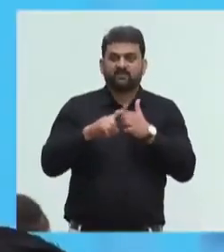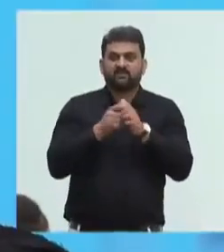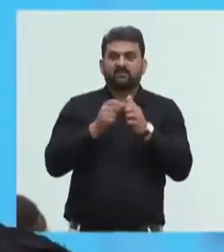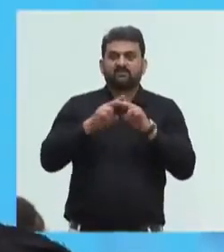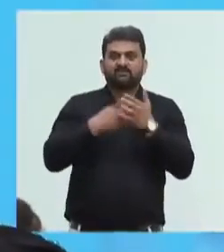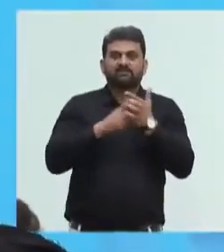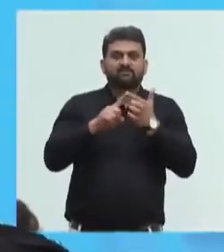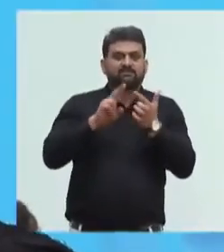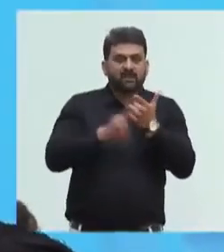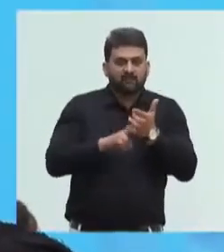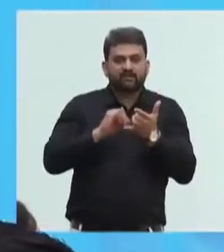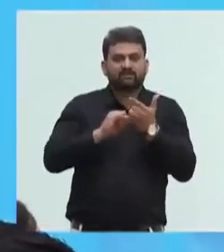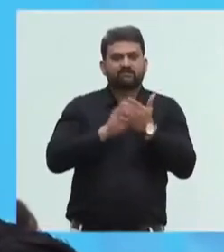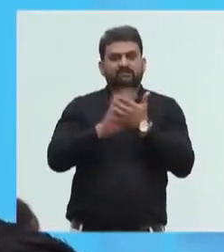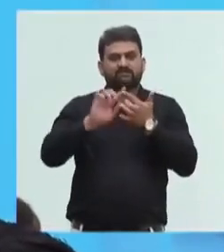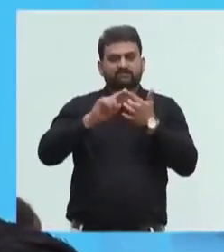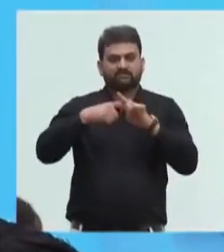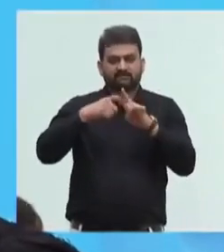टेनिस प्लेयर